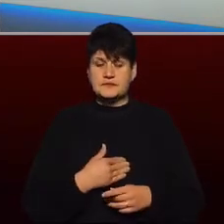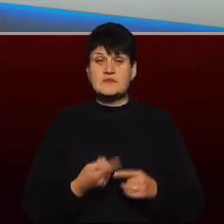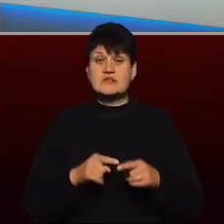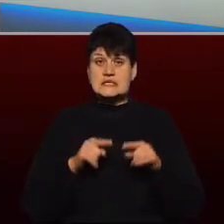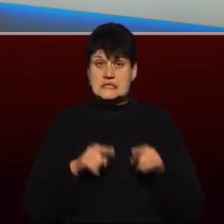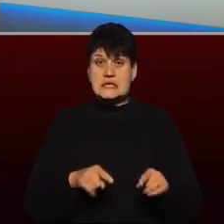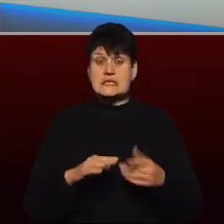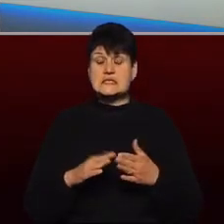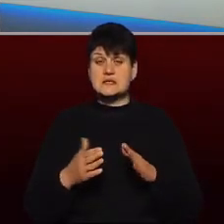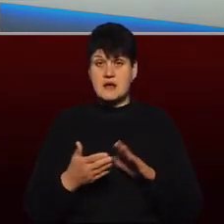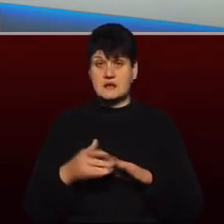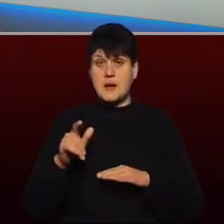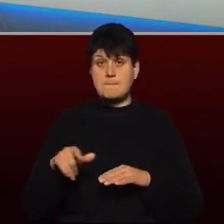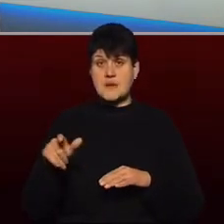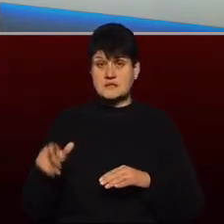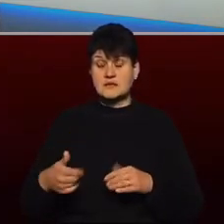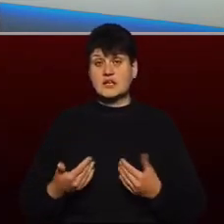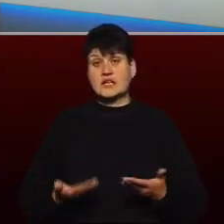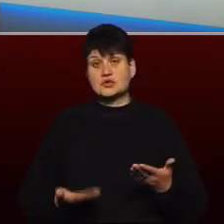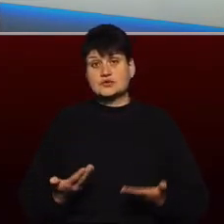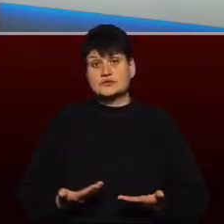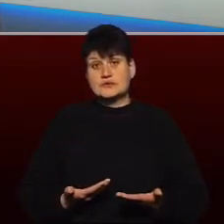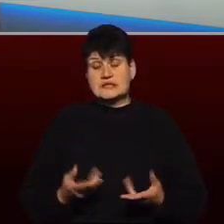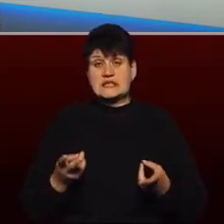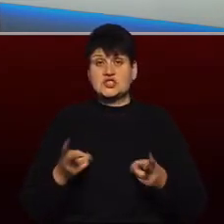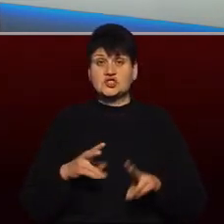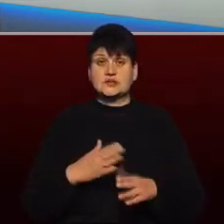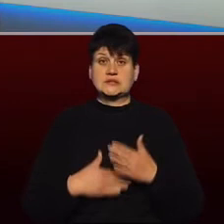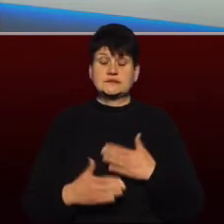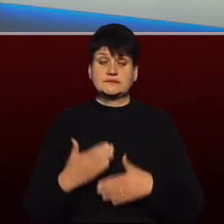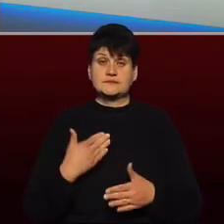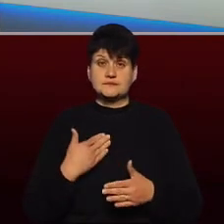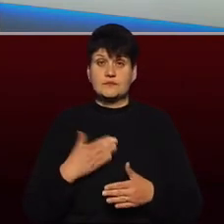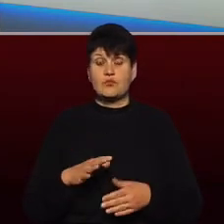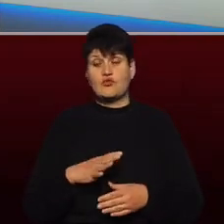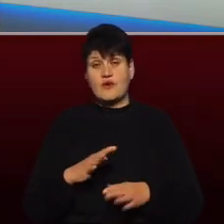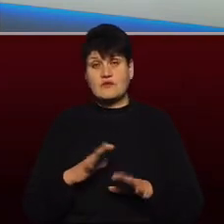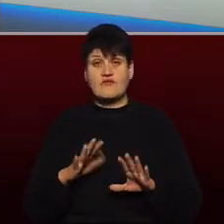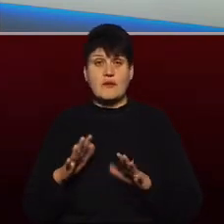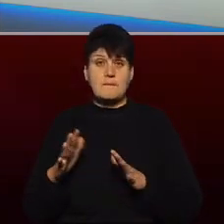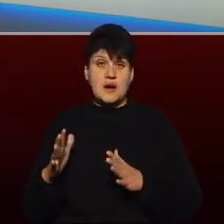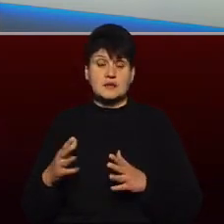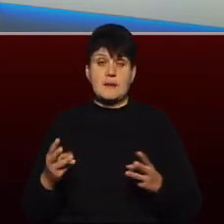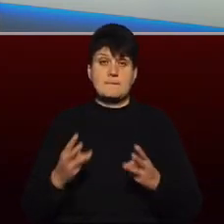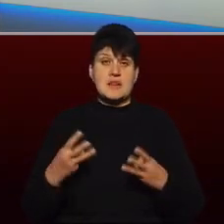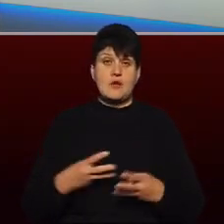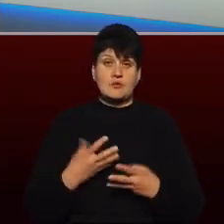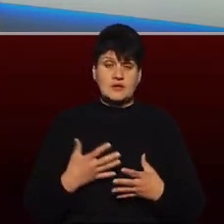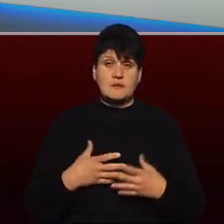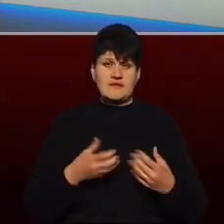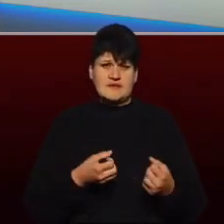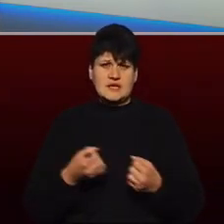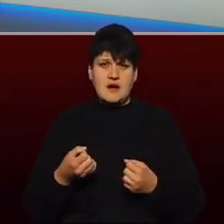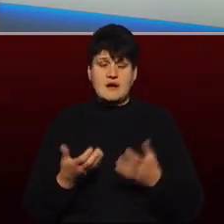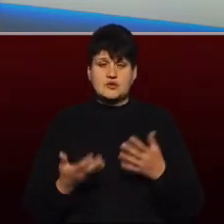пацієнти, якщо виживають, то лишаються з інвалідністю. Бувають випадки, якщо там пневмонія, звичайно, що ми їх там витягуємо. Якщо є